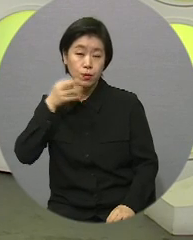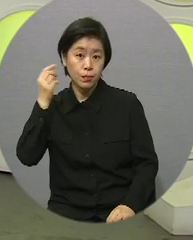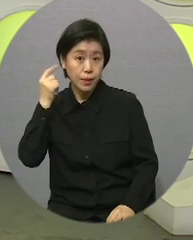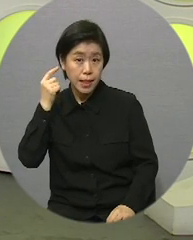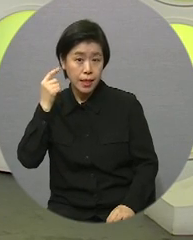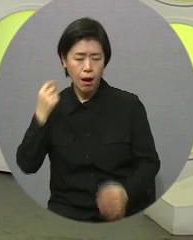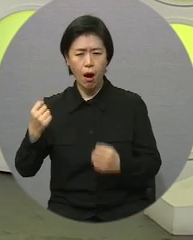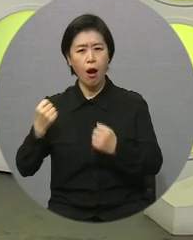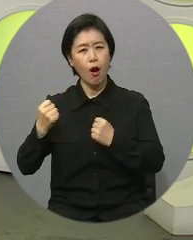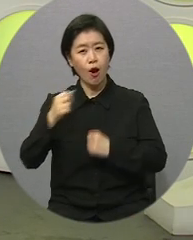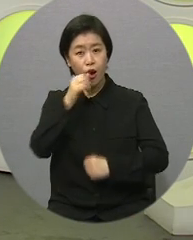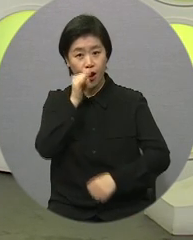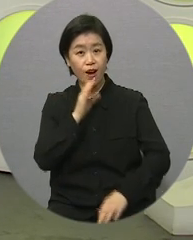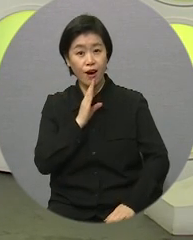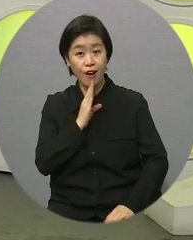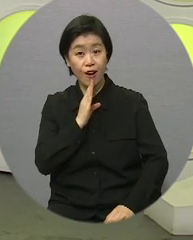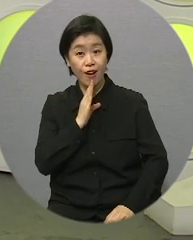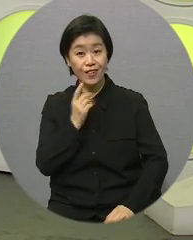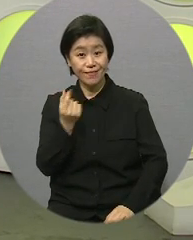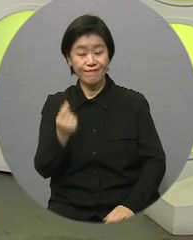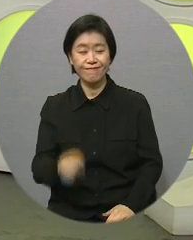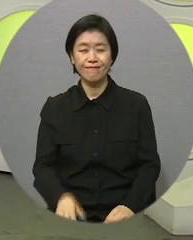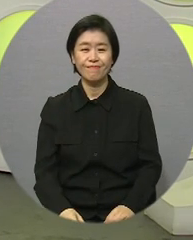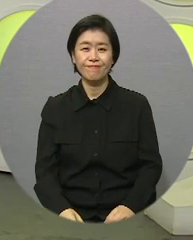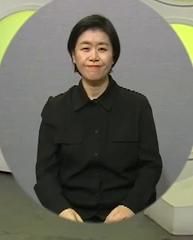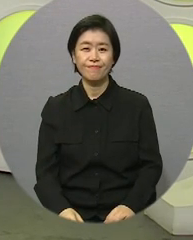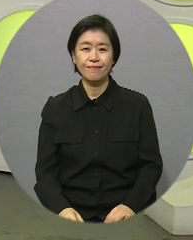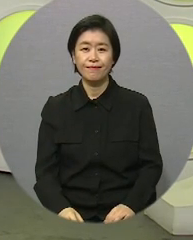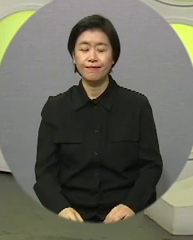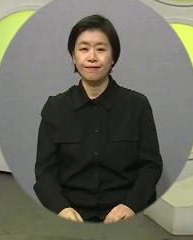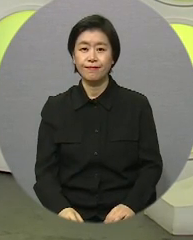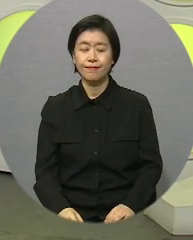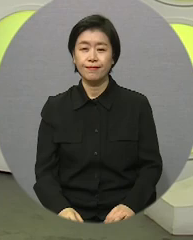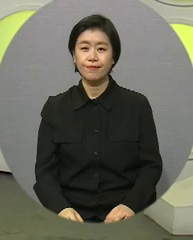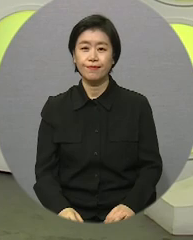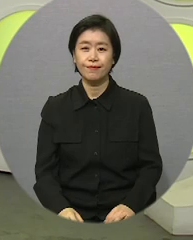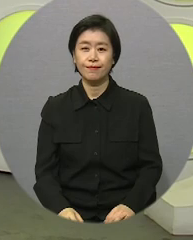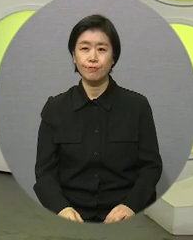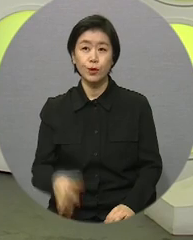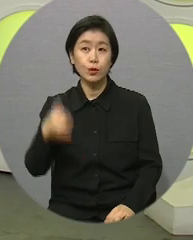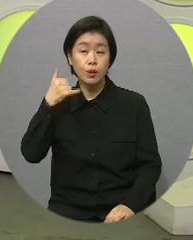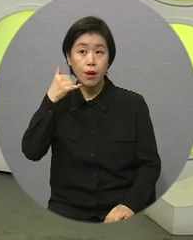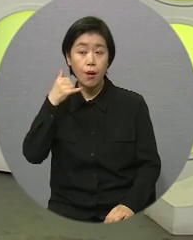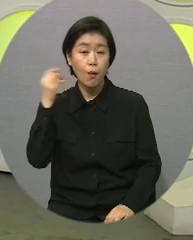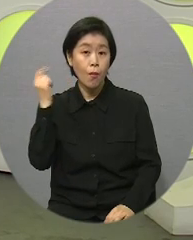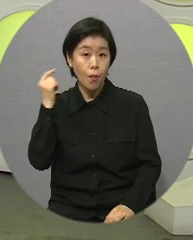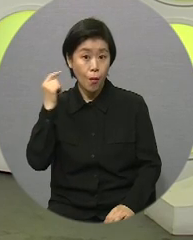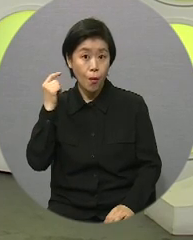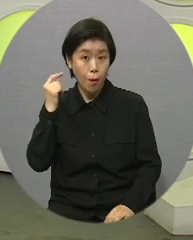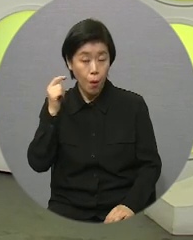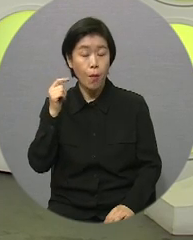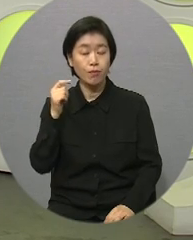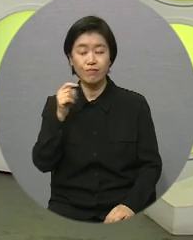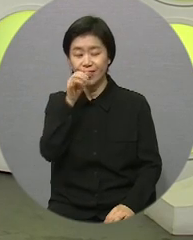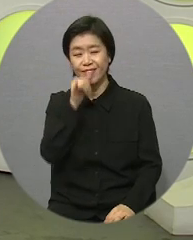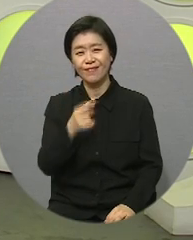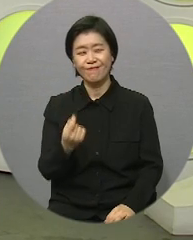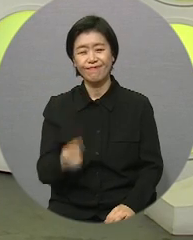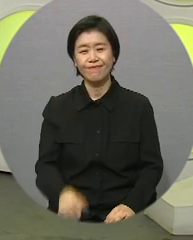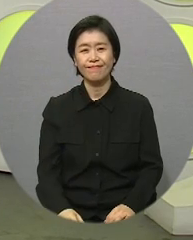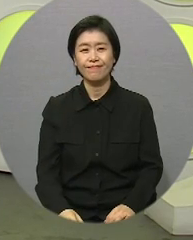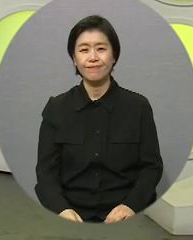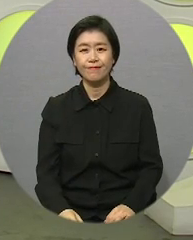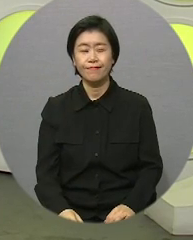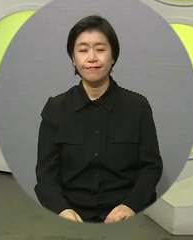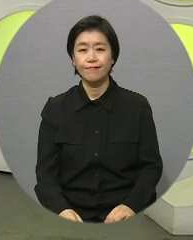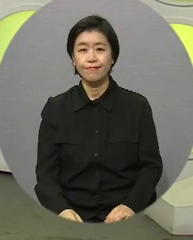힘이 느껴지게 적극적이었던 것 같다라는 그런 또 목소리가 전화 너머로 들리는 모습 그런 거